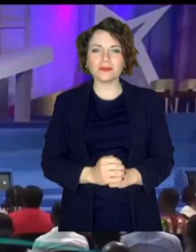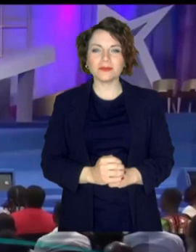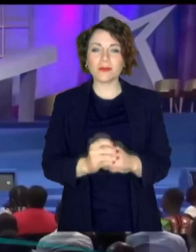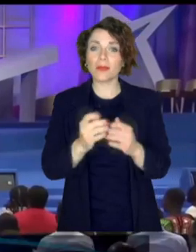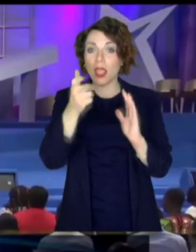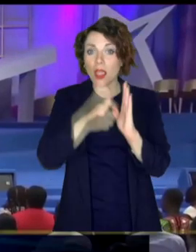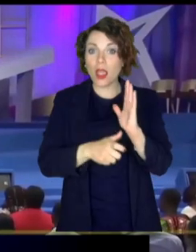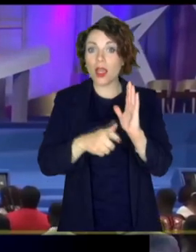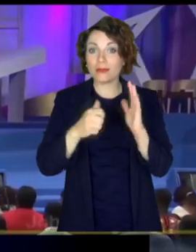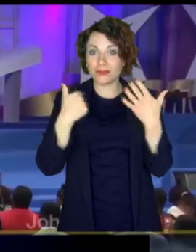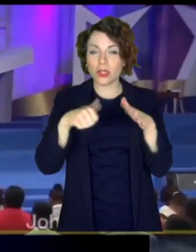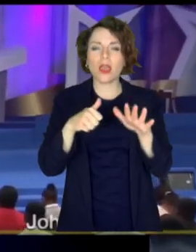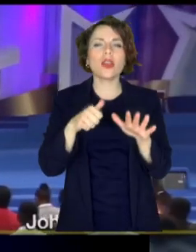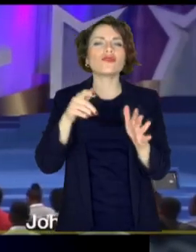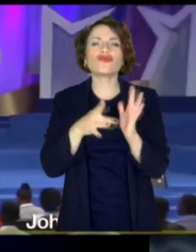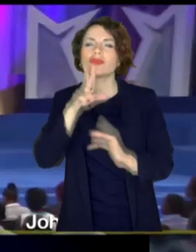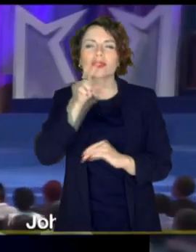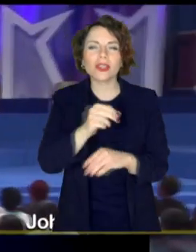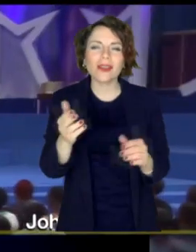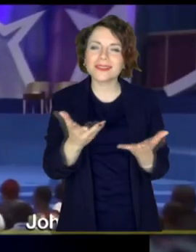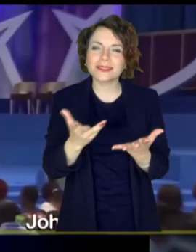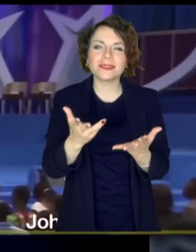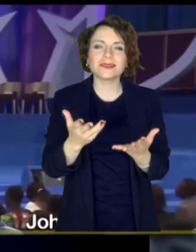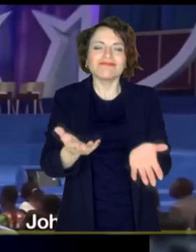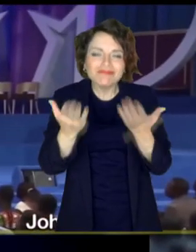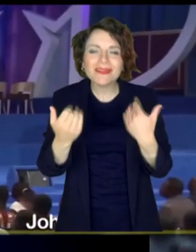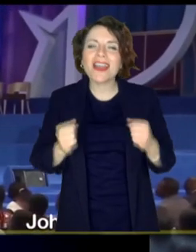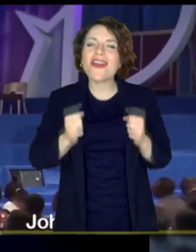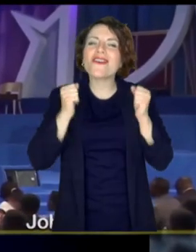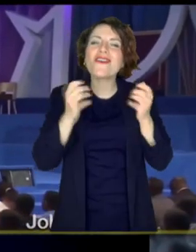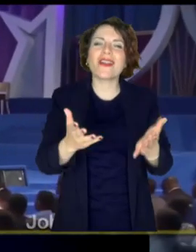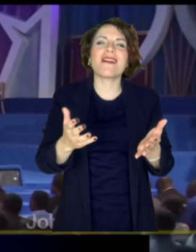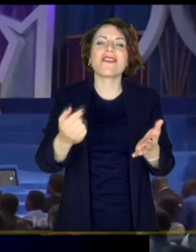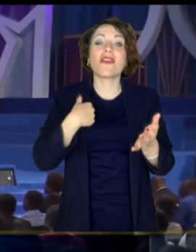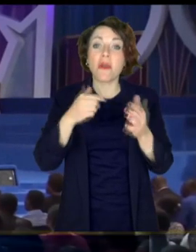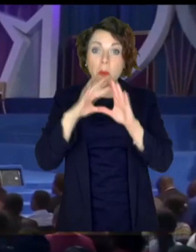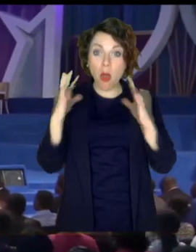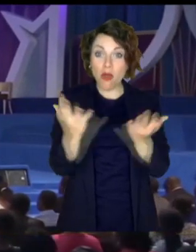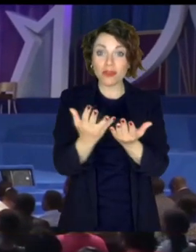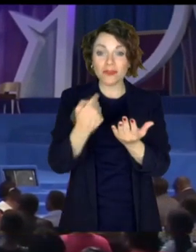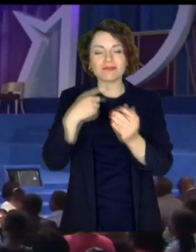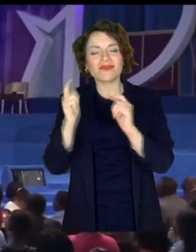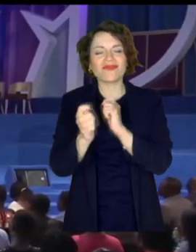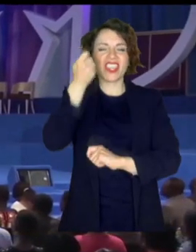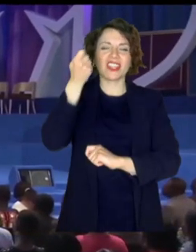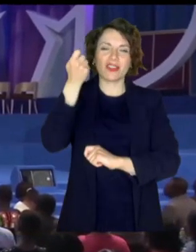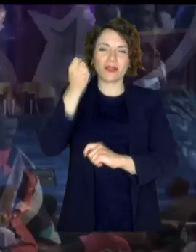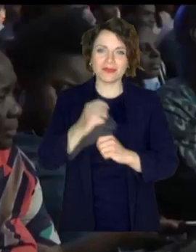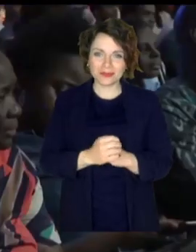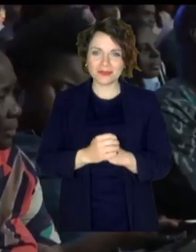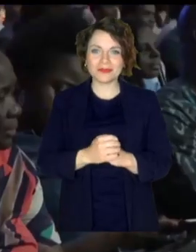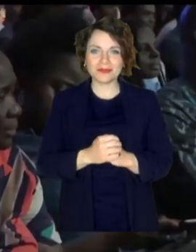al capitolo 16 Gesù dice: rallegratevi, ho vinto il cosmos. Ho vinto il cosmos.